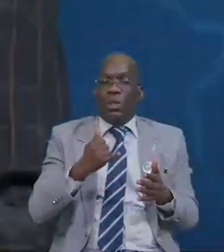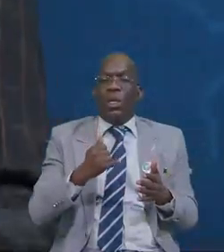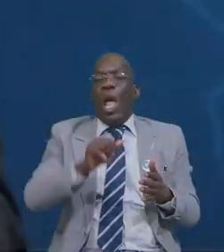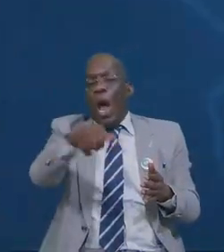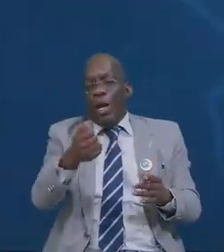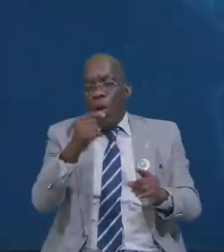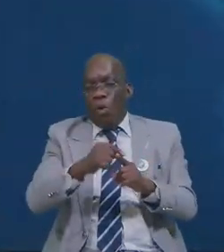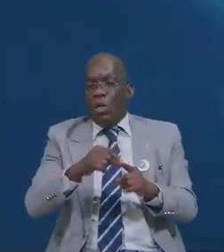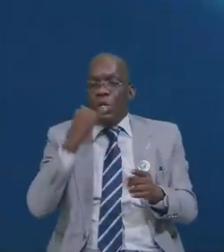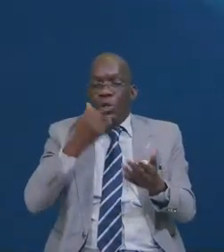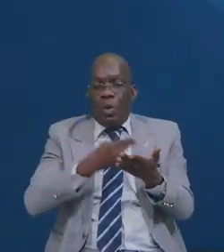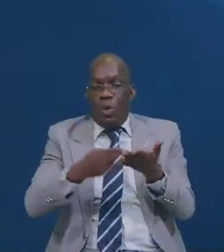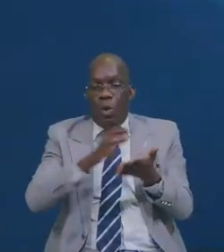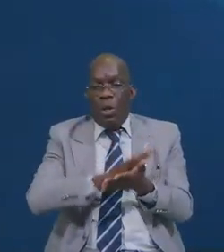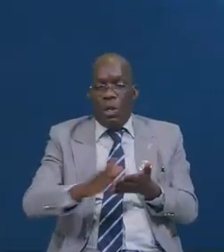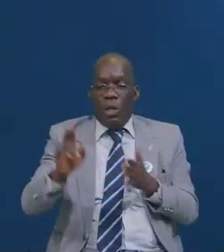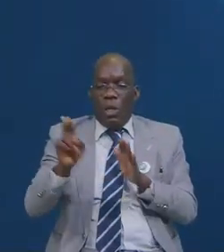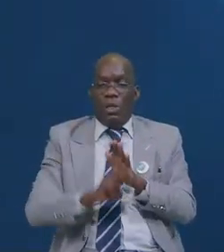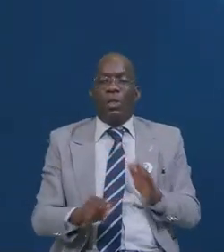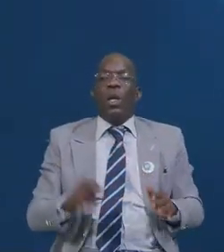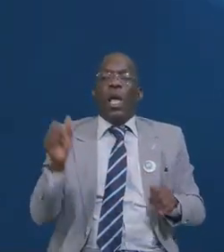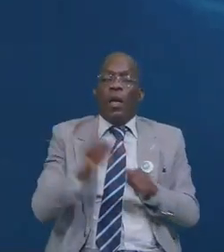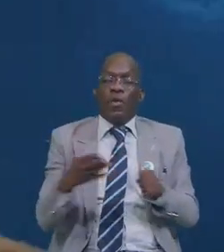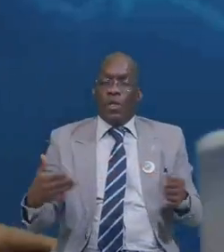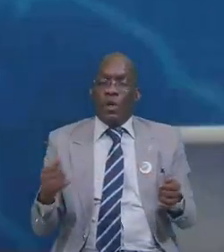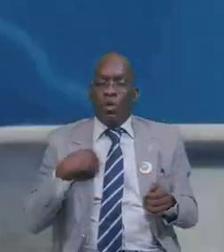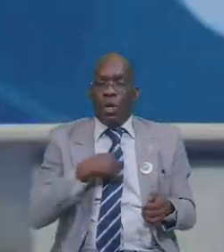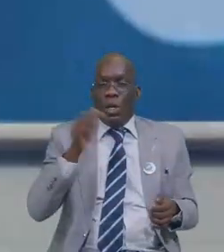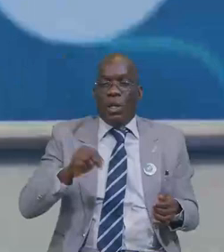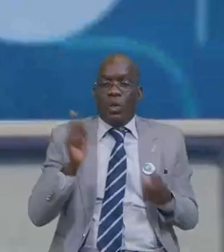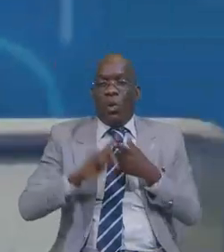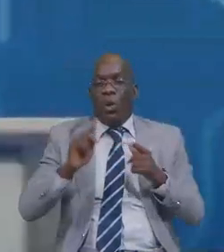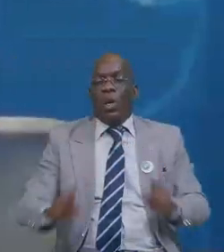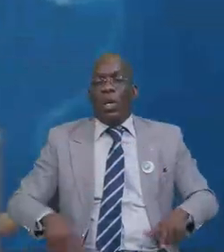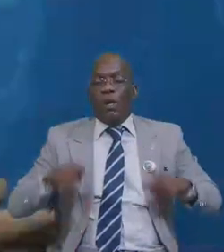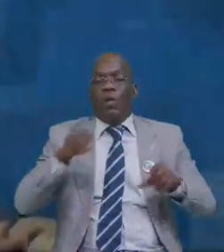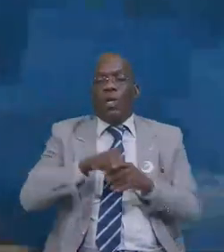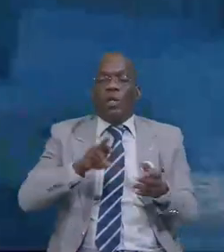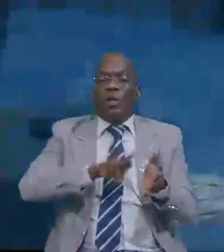la sainteté, autrement dit, tout ce qu'il nous faut pour vivre dans la sainteté, dans la